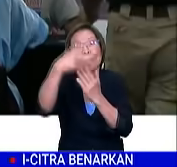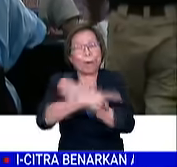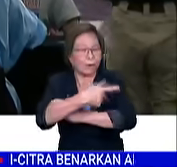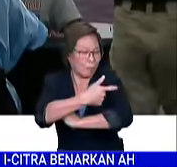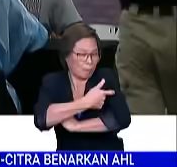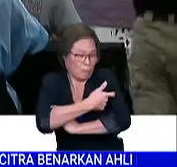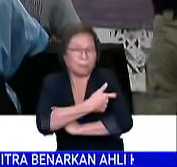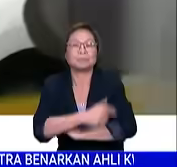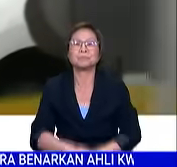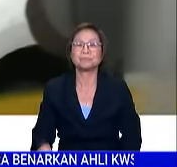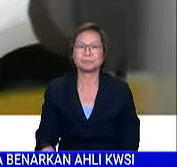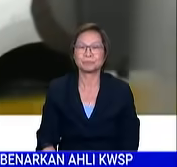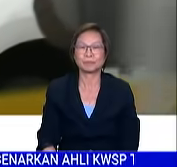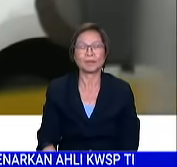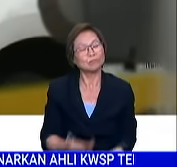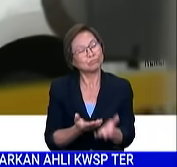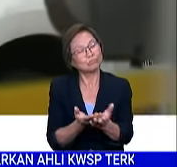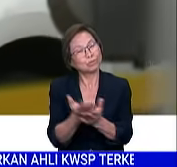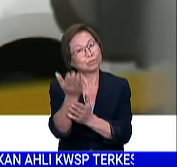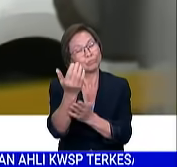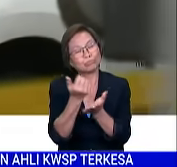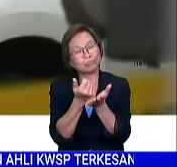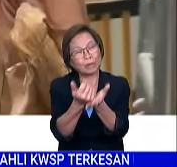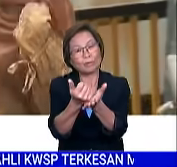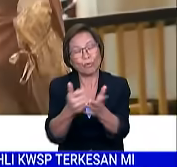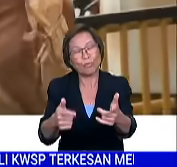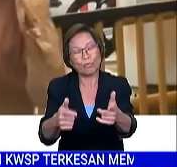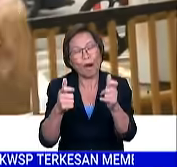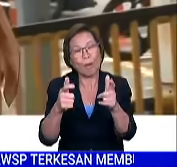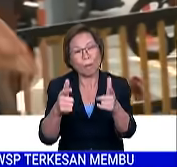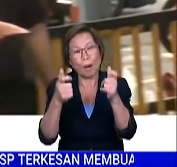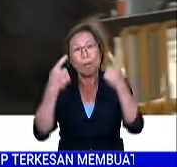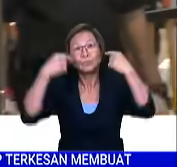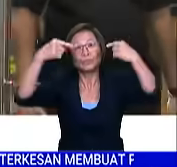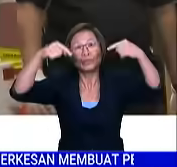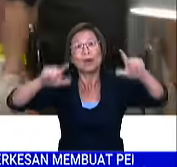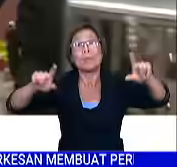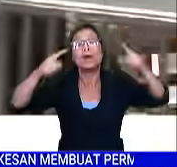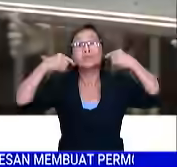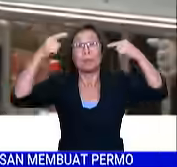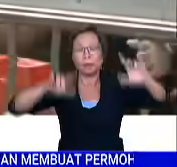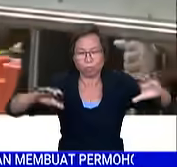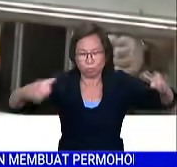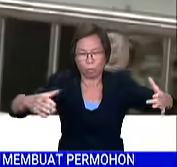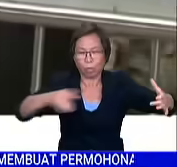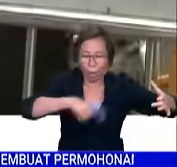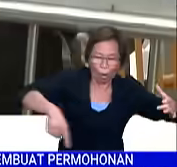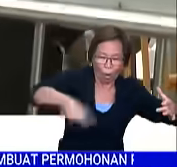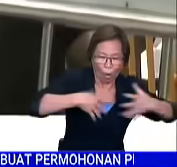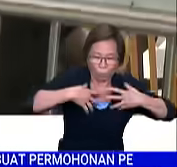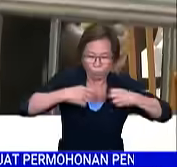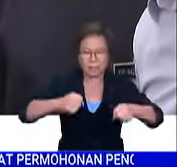COVID-19 kebangsaan, secara tidak langsung membantu mempercepat capaian imuniti kelompok di lokasi